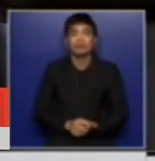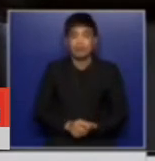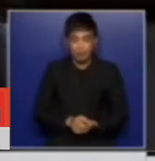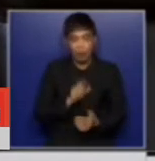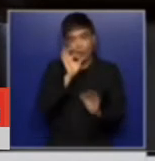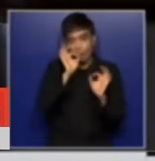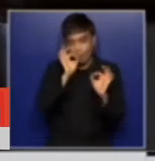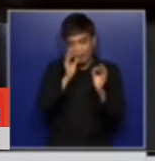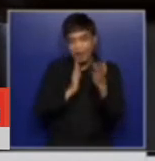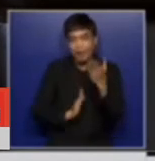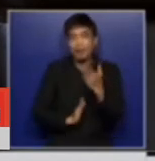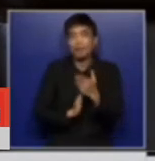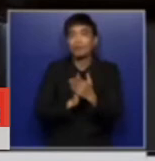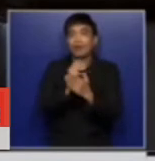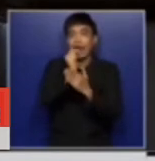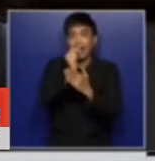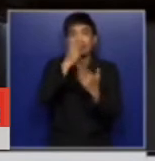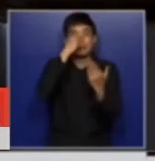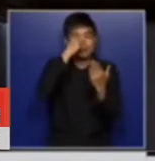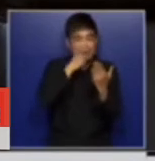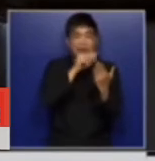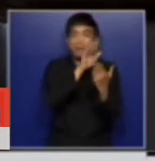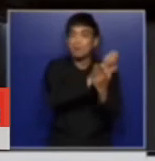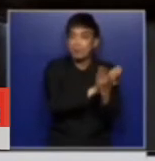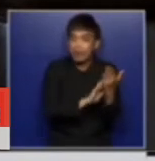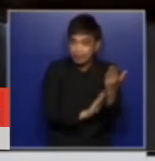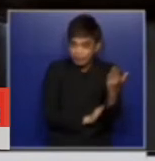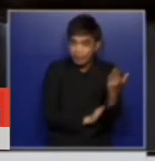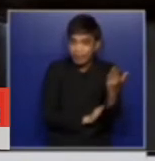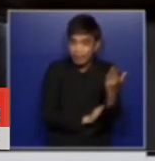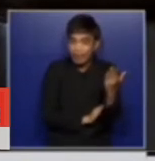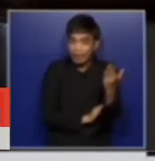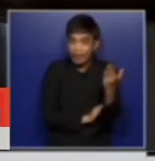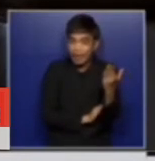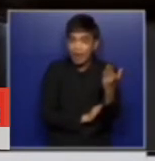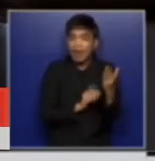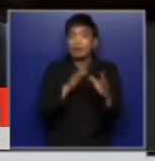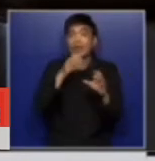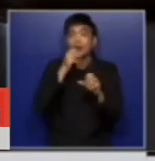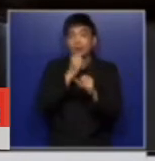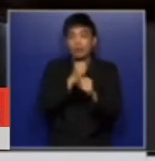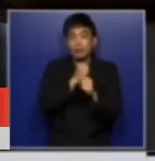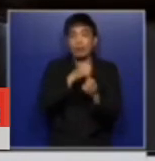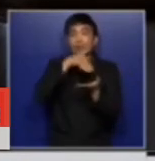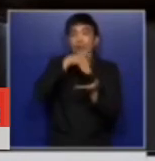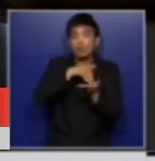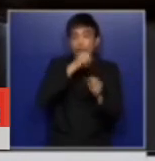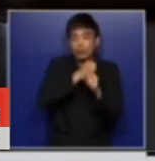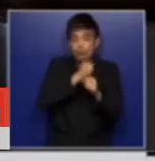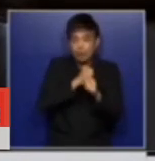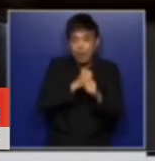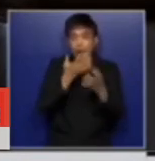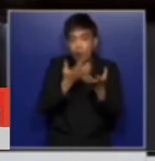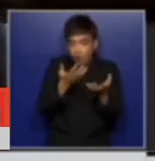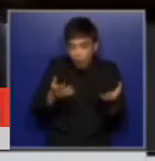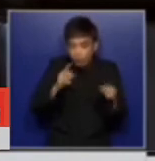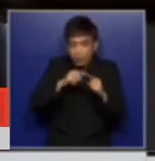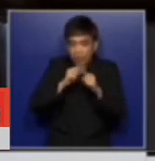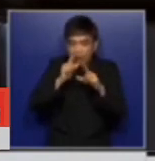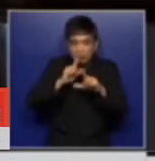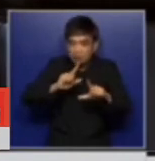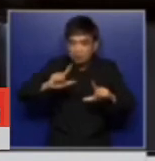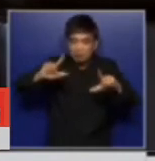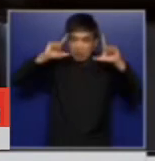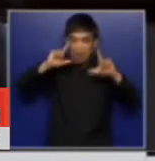สำเร็จครับทำให้ประเทศไทยเนี่ยได้กลายเป็นฐานการผลิตสินค้าที่มีชื่อเสียงของโลก